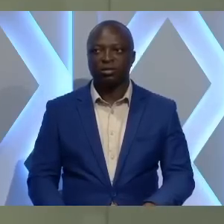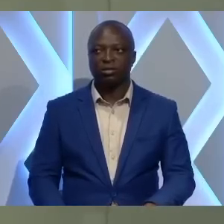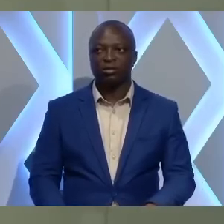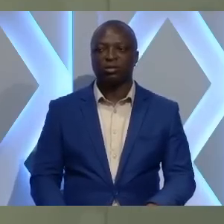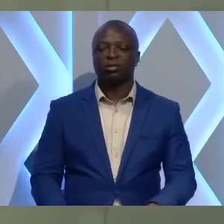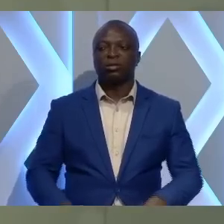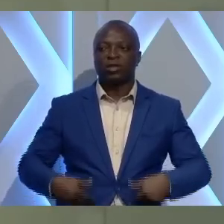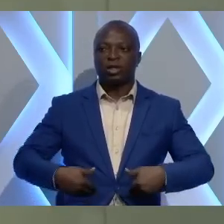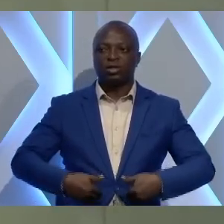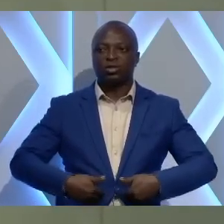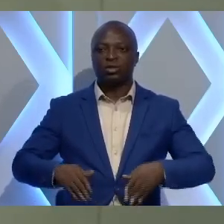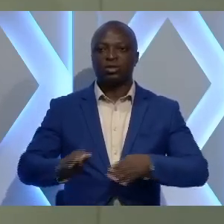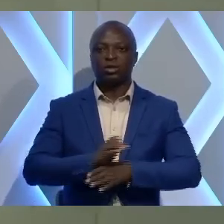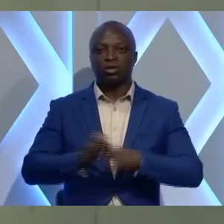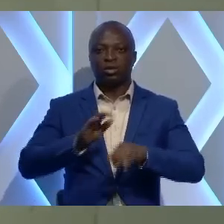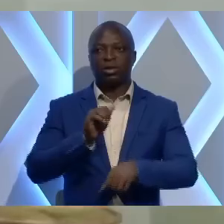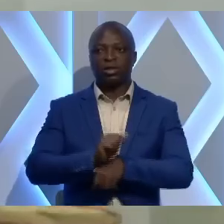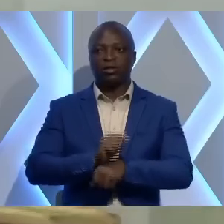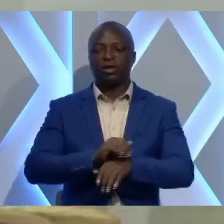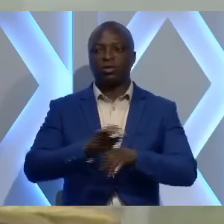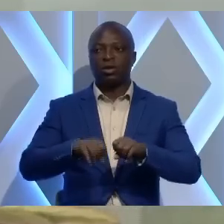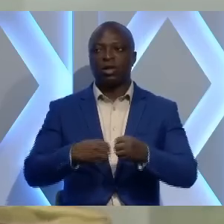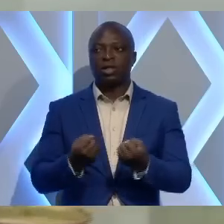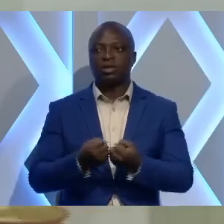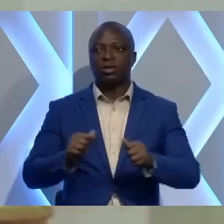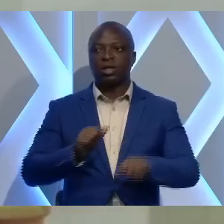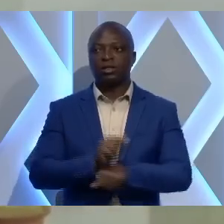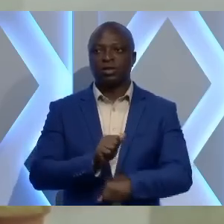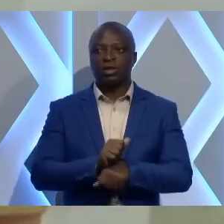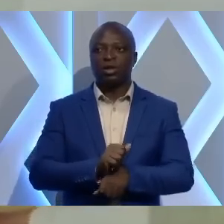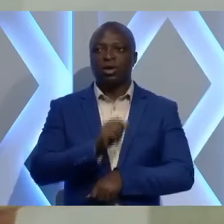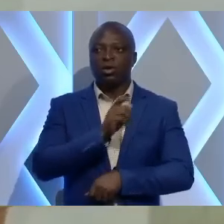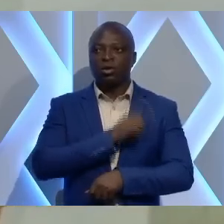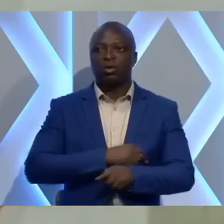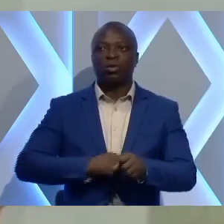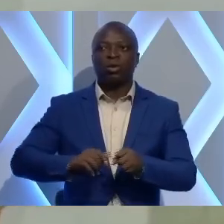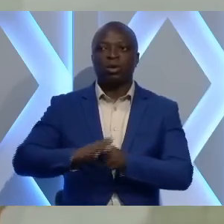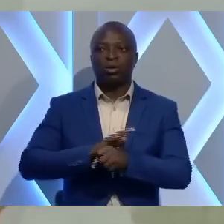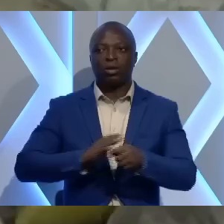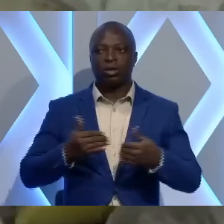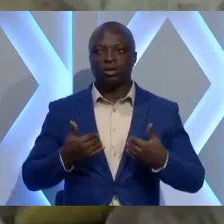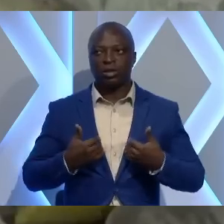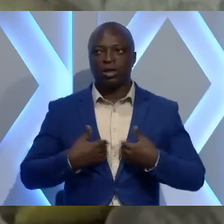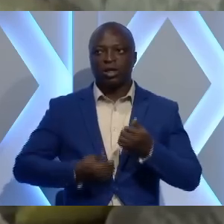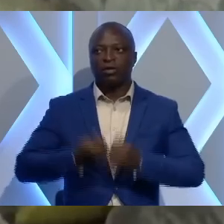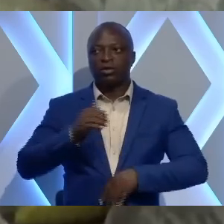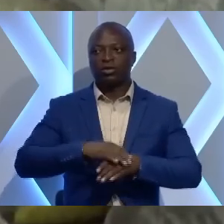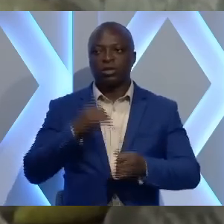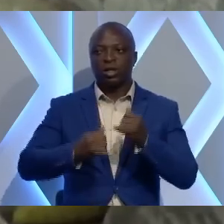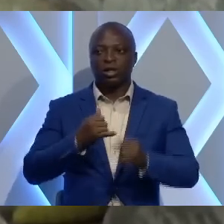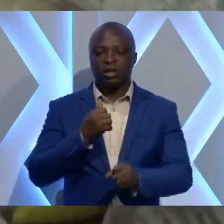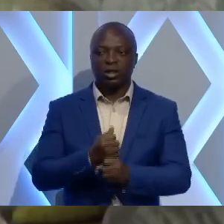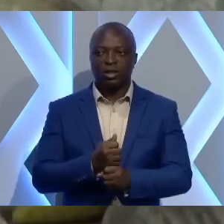Des jeunes entrepreneurs exerçant dans tous les secteurs d'activité, le Togo en regorge assez et davantage sur ces dernières